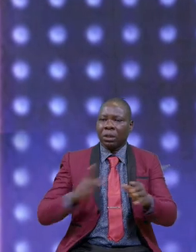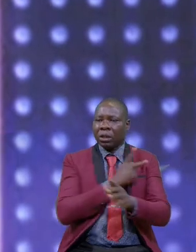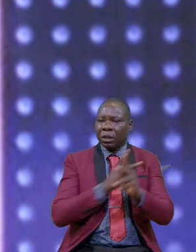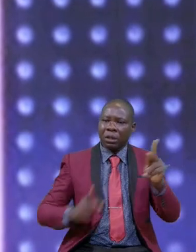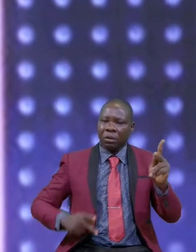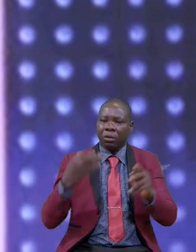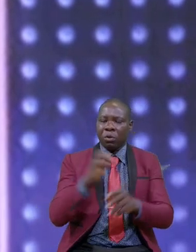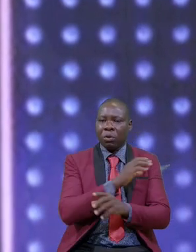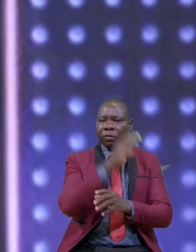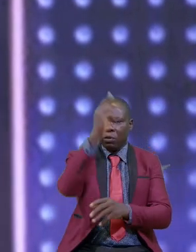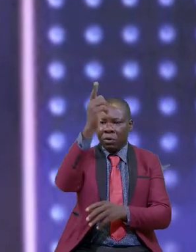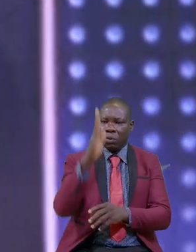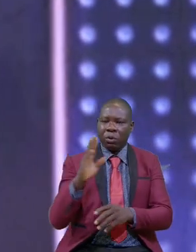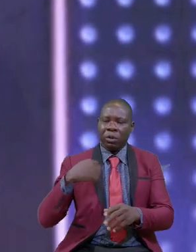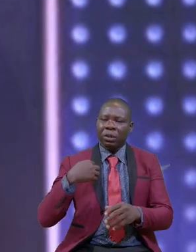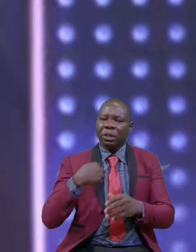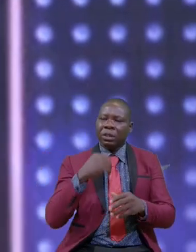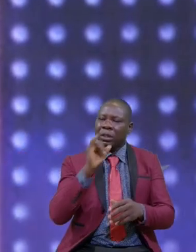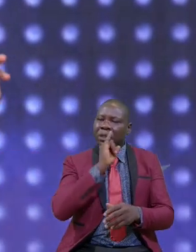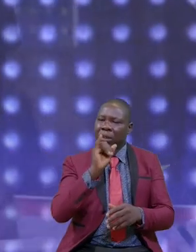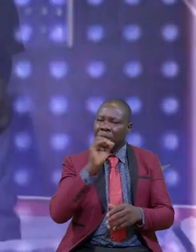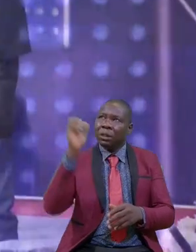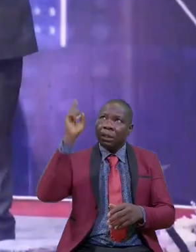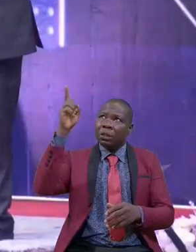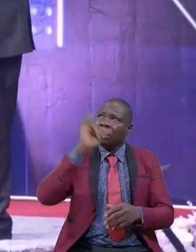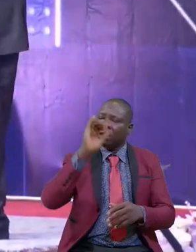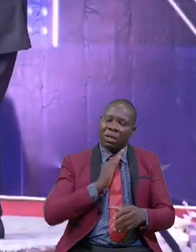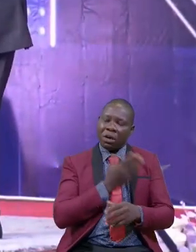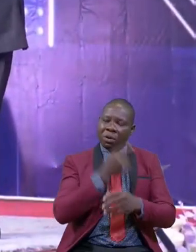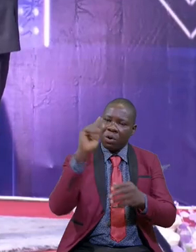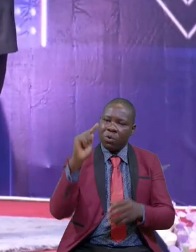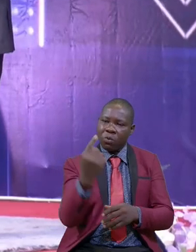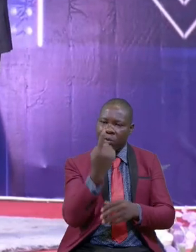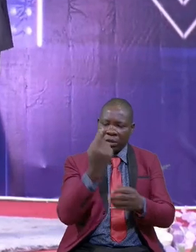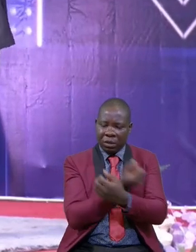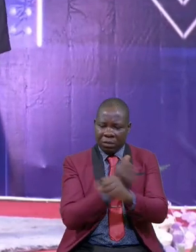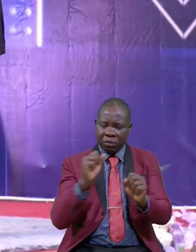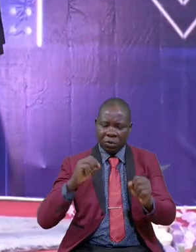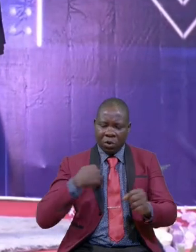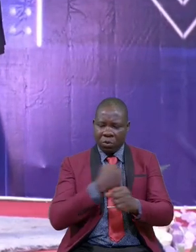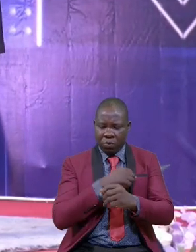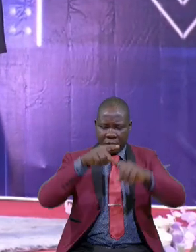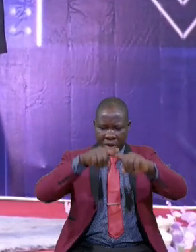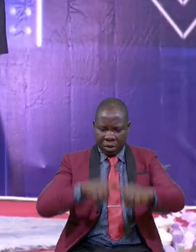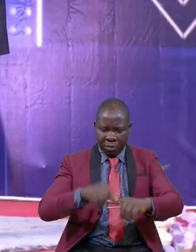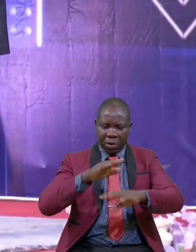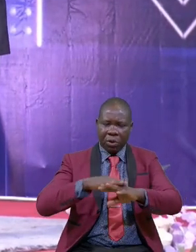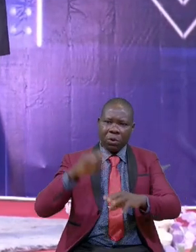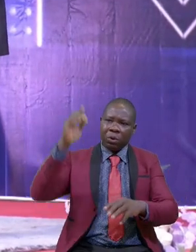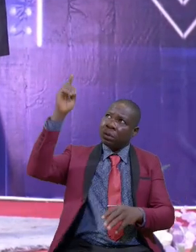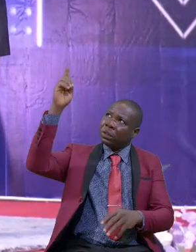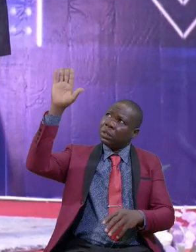sauveur, nous croyons en lui comme le seul sauveur, nous nous appuyons sur lui, nous confions à lui comme le seul